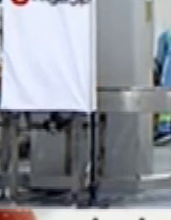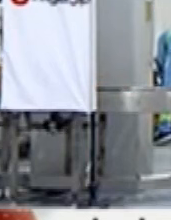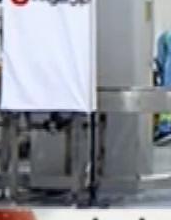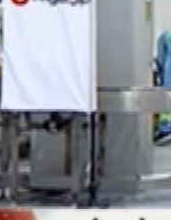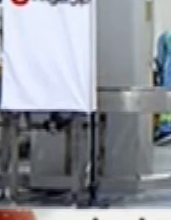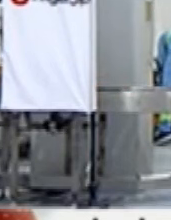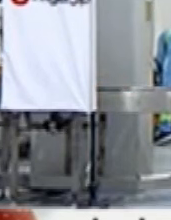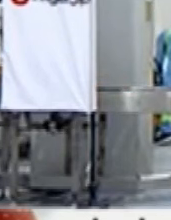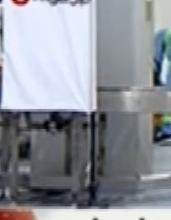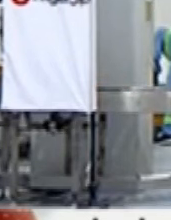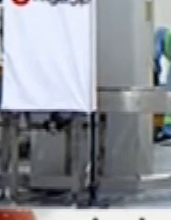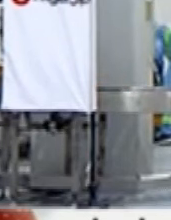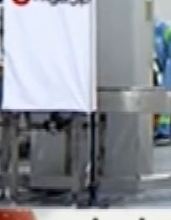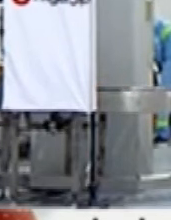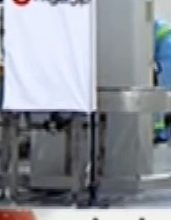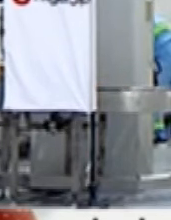尊敬的阿拉伯埃及共和国总统阿卜杜拉法塔赫塞西阁下，尊敬的大使阁下，各位来宾、女士们、先生们，受安琪集团董事长熊涛的委托，今天我非常荣幸的代表安琪酵母埃及有限公司参加此次活动。